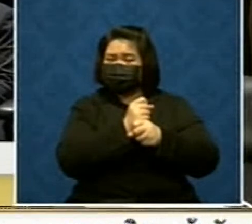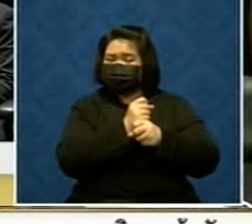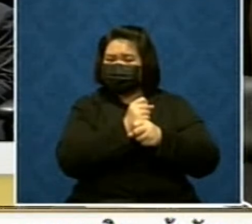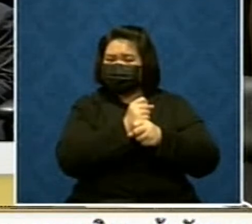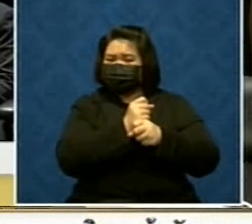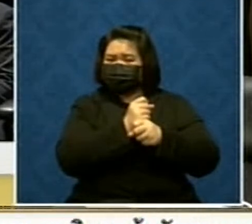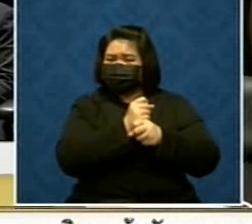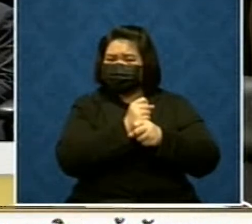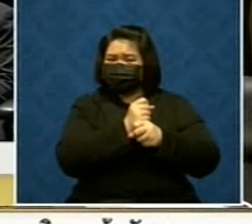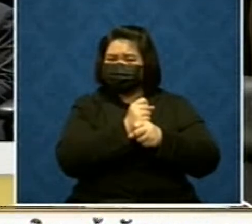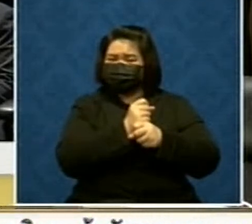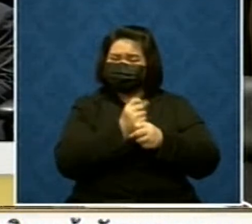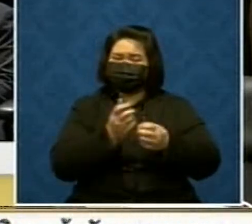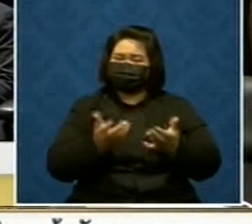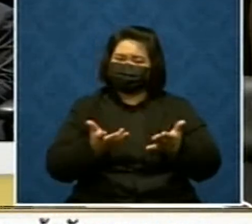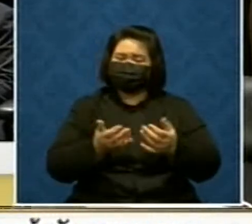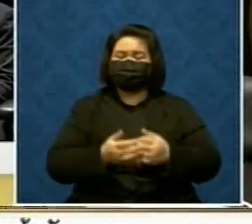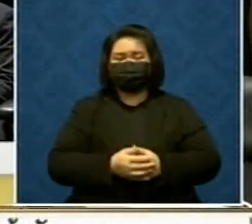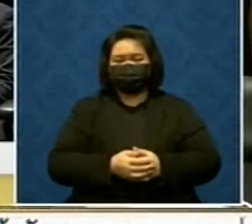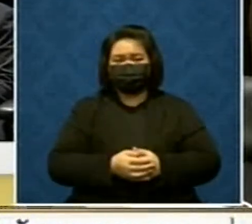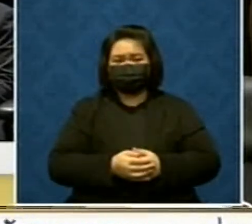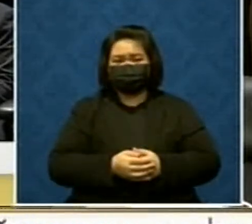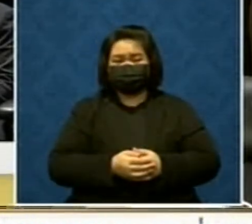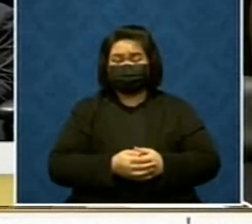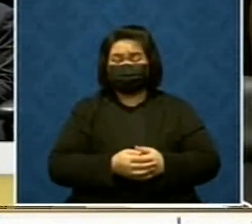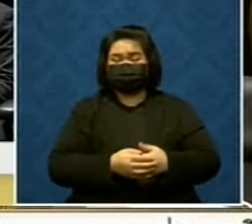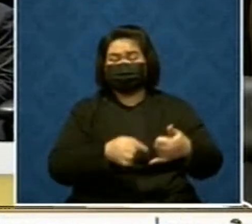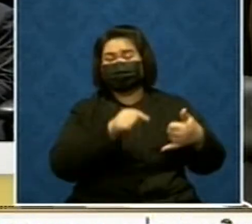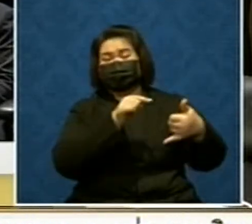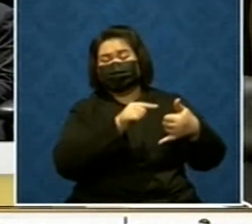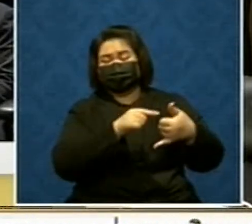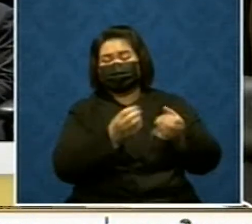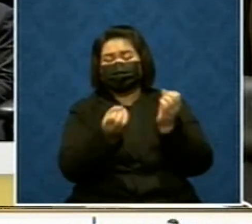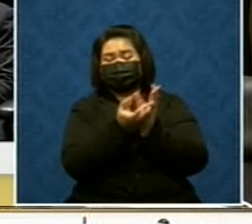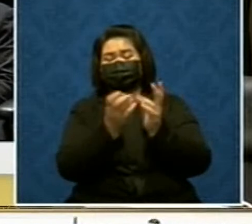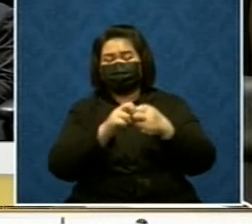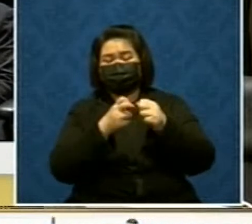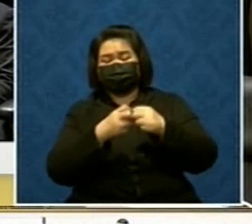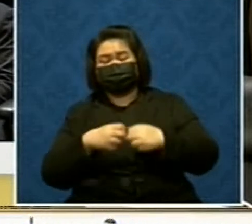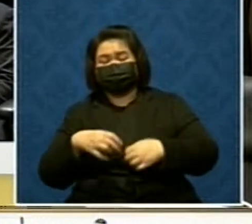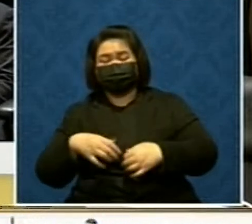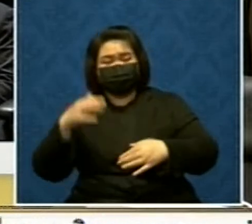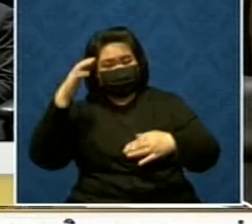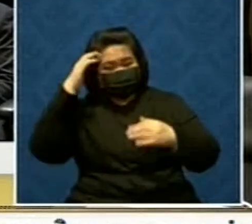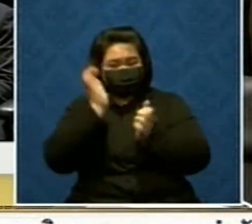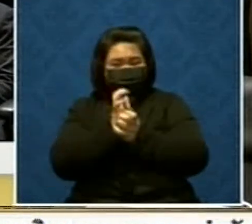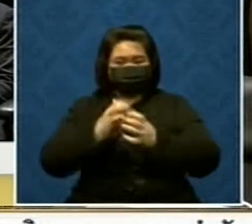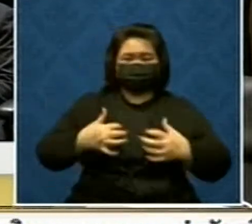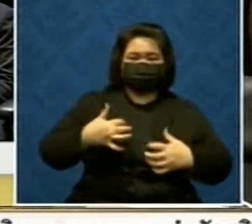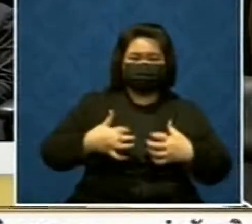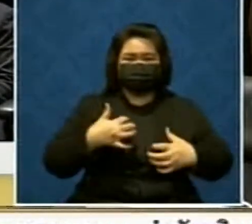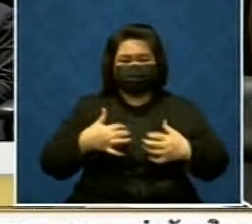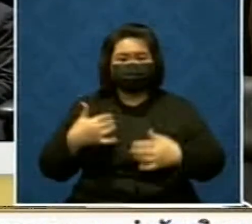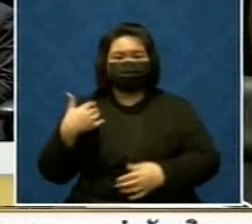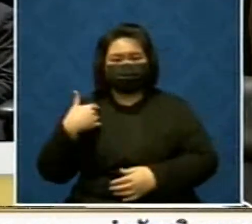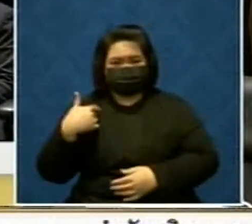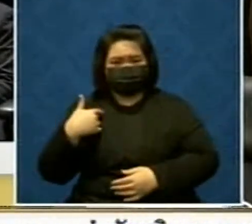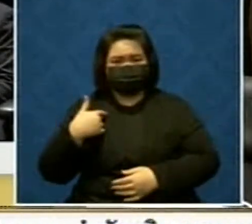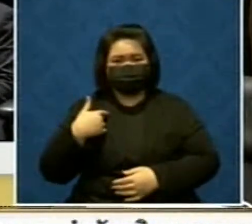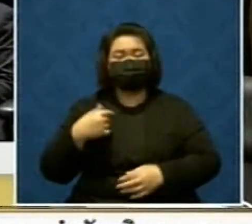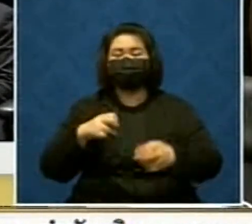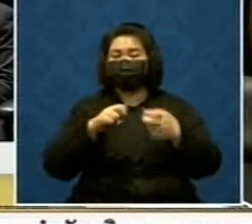ที่เรียกว่าทำให้ตำรวจทั้งกองอึดอัดทั้งกรมอึดอัดหลายเรื่องนะครับท่านประธ